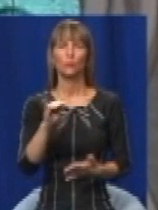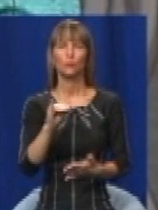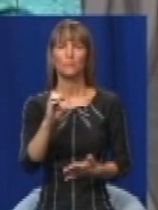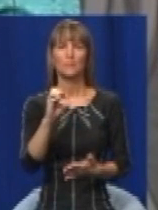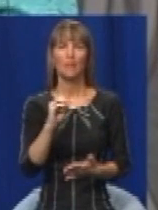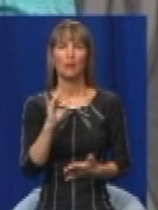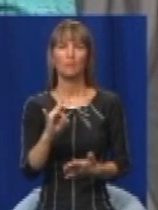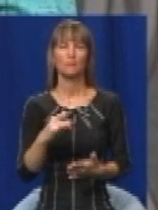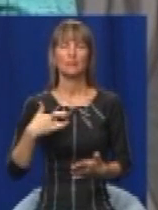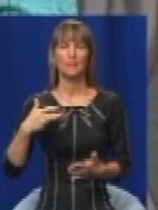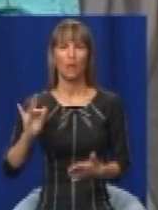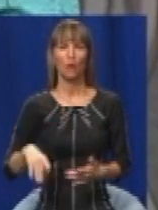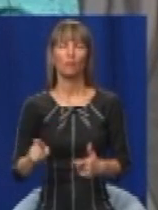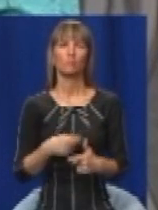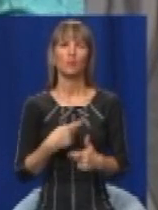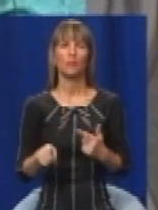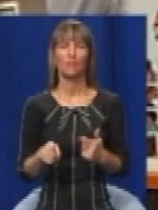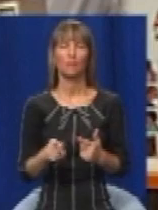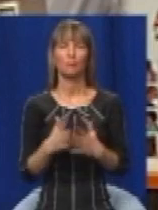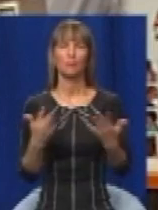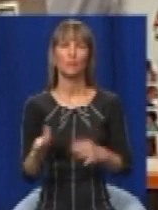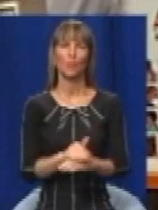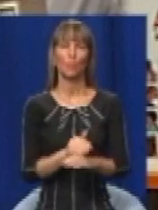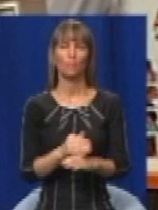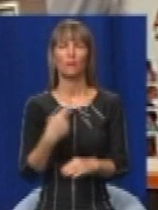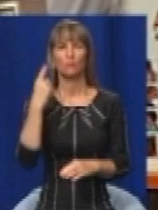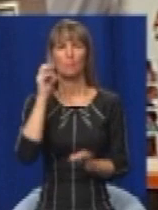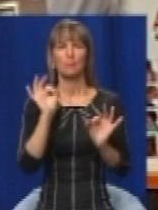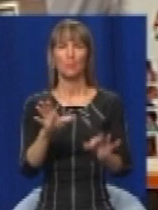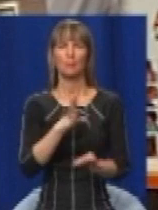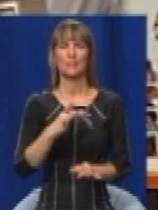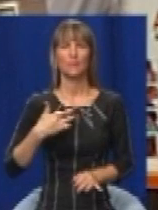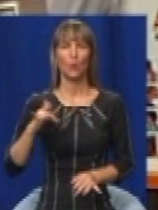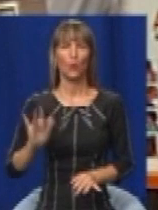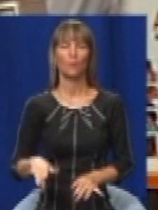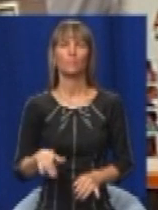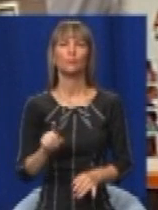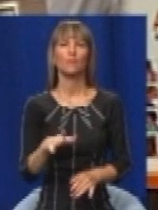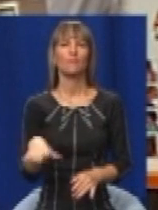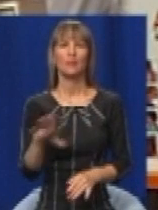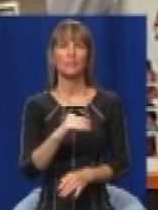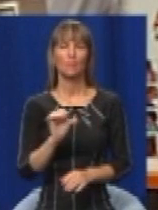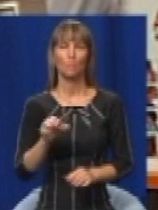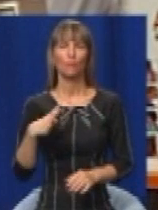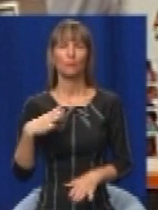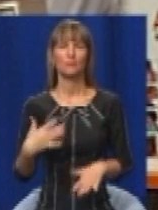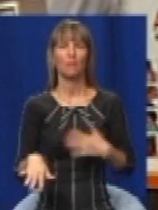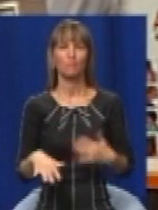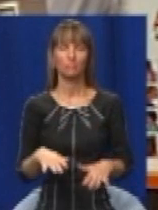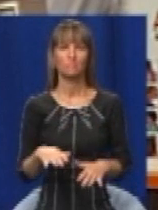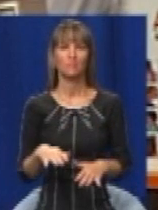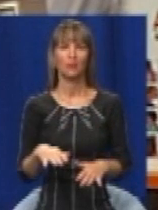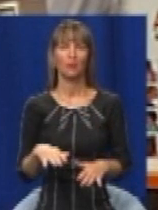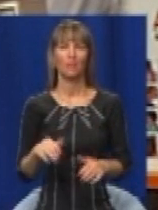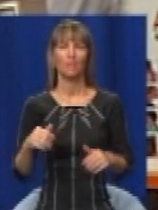там, чи більш поблажливим, чи яка це людина? Мені здається, строгим більше, тому що ну, можуть всі розслабитися, і все,